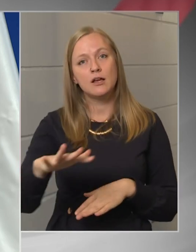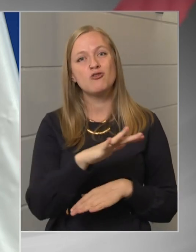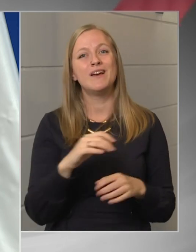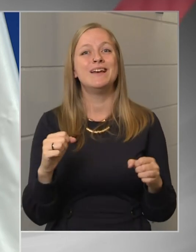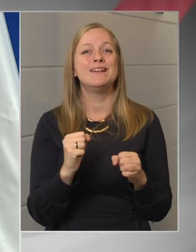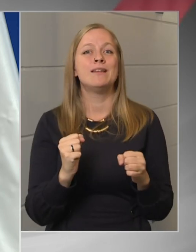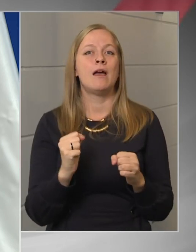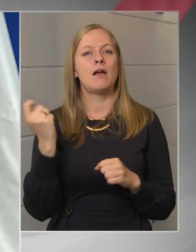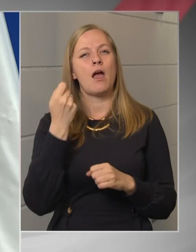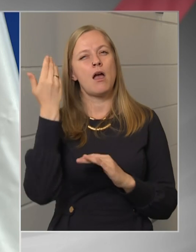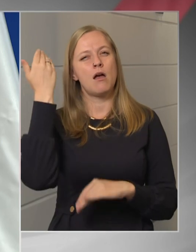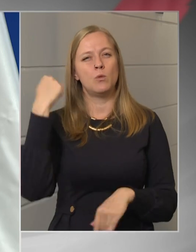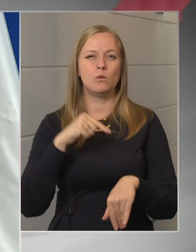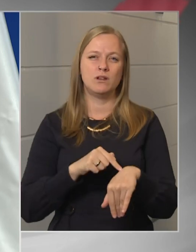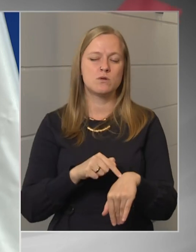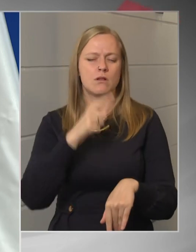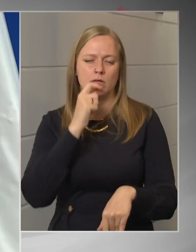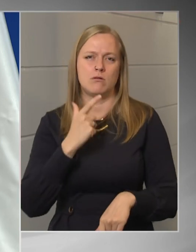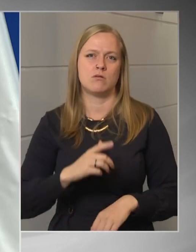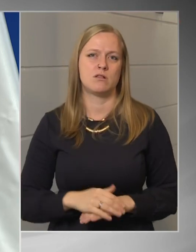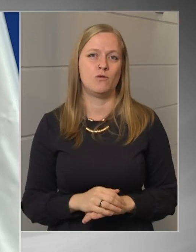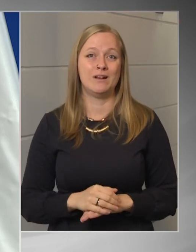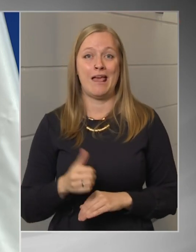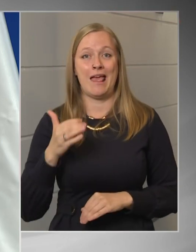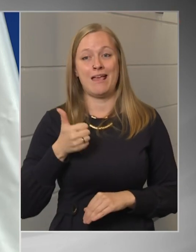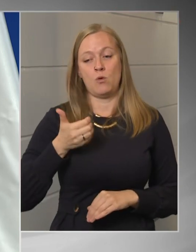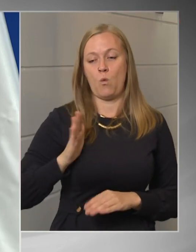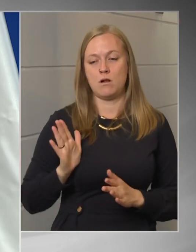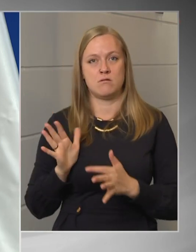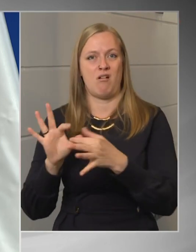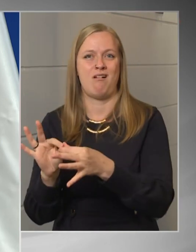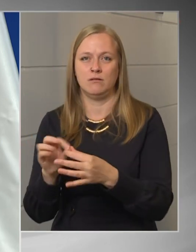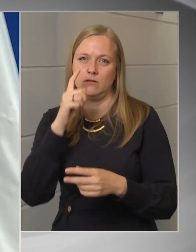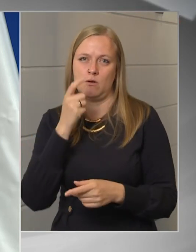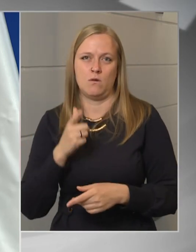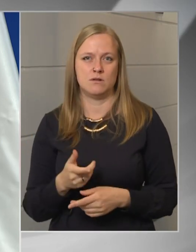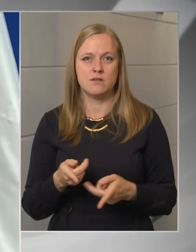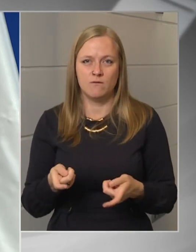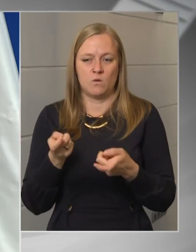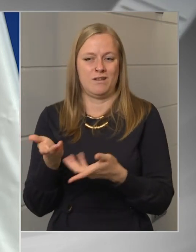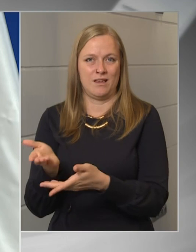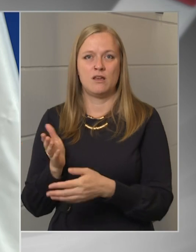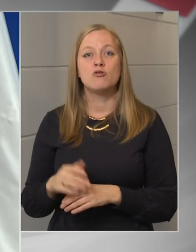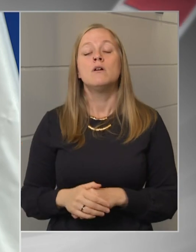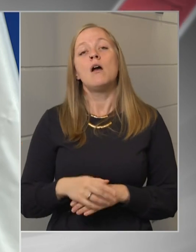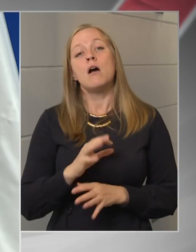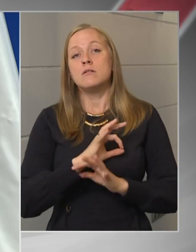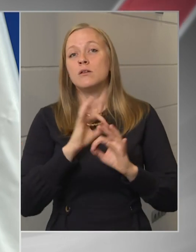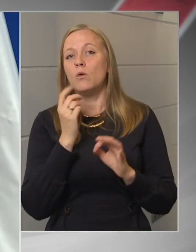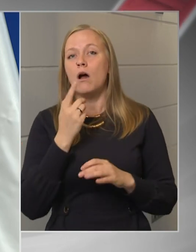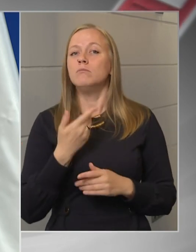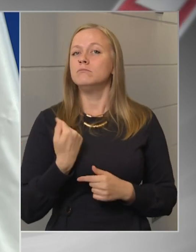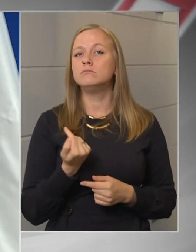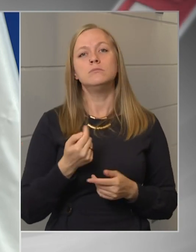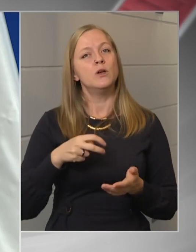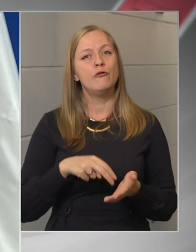hidegháború időszaka rossz volt. Az egyodalú függés az mindig rossz volt. Az a jó, hogyha szuverén országként szabadon tudunk dönteni, hogy